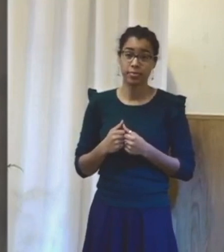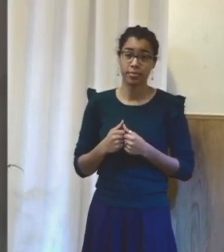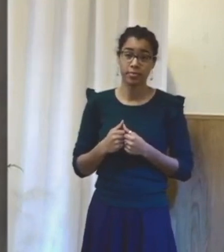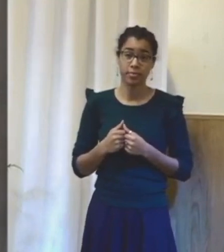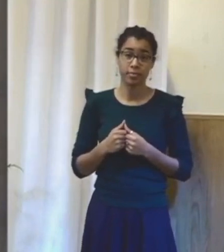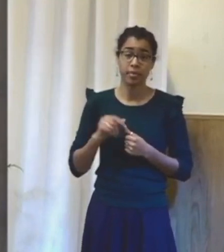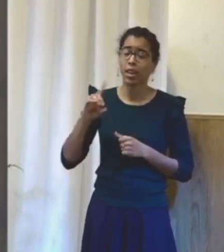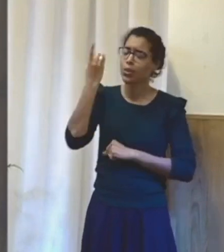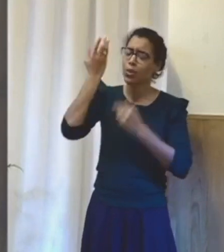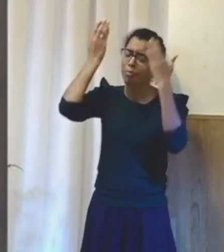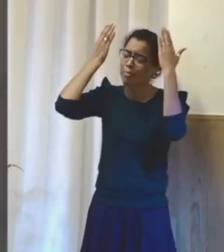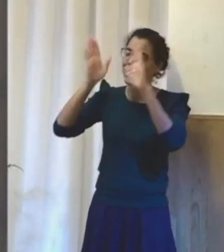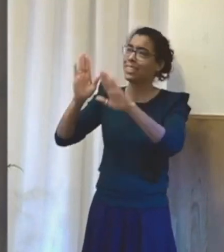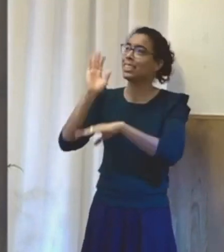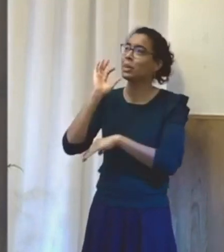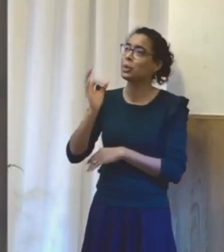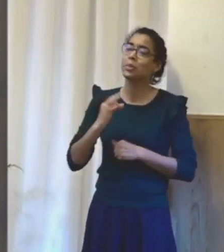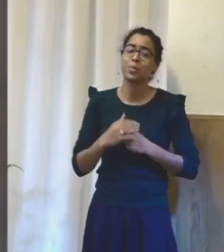Que Dieu soit béni.